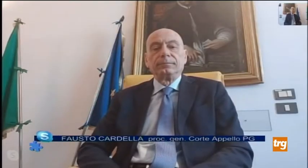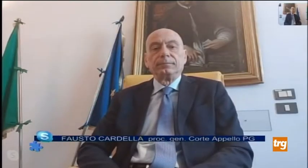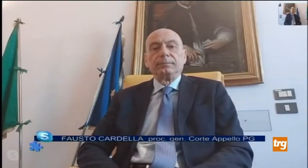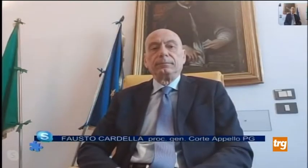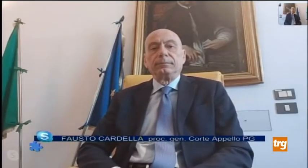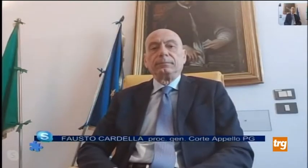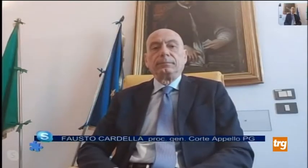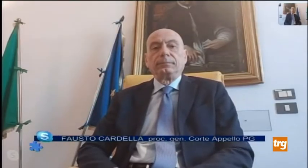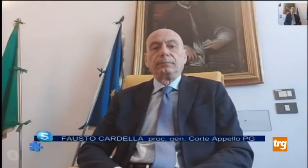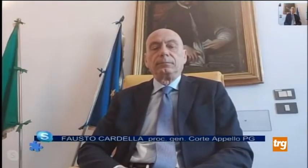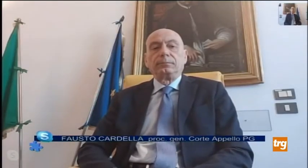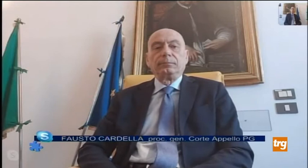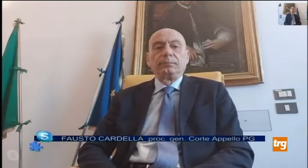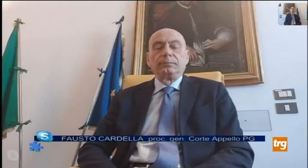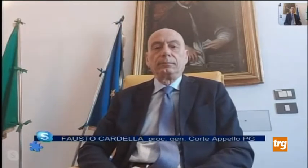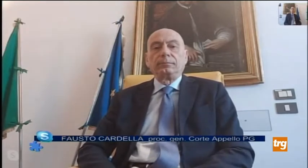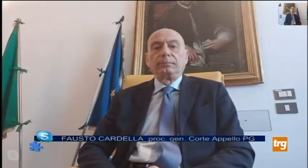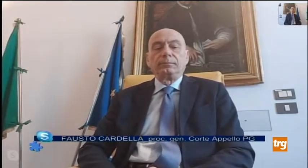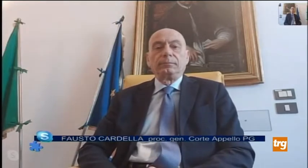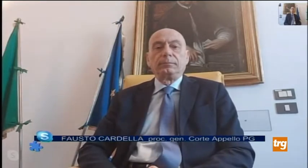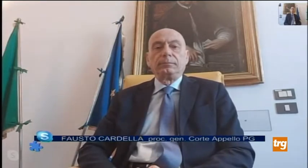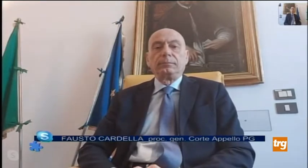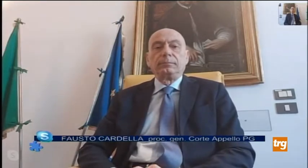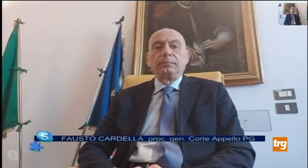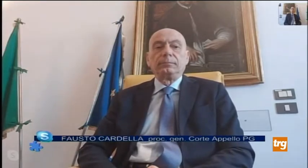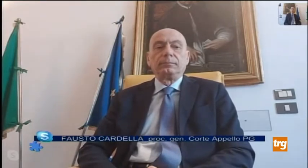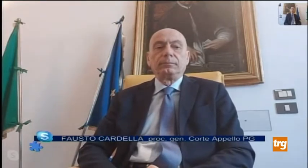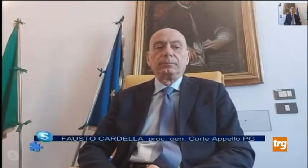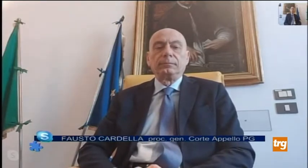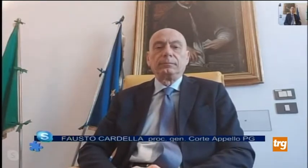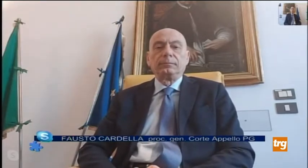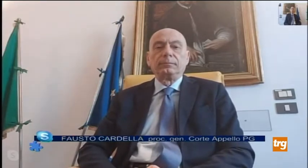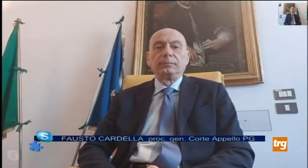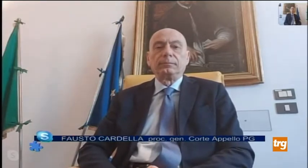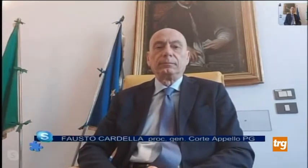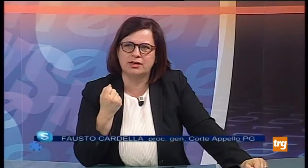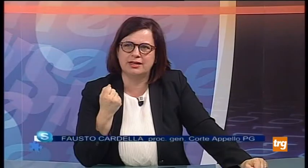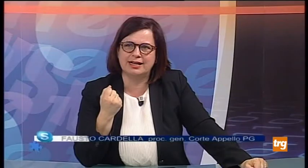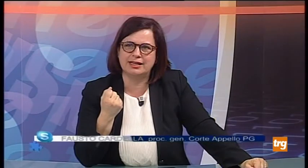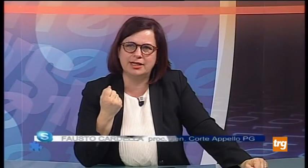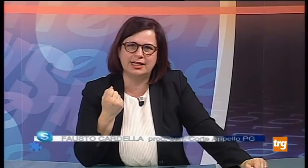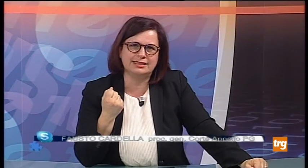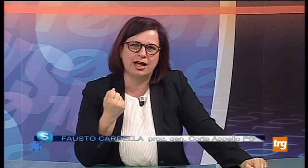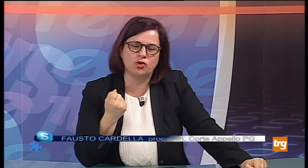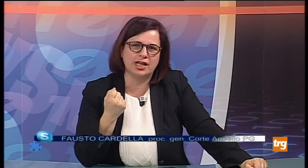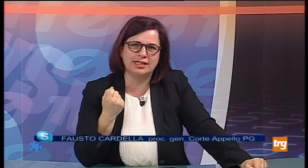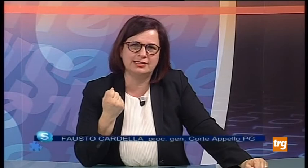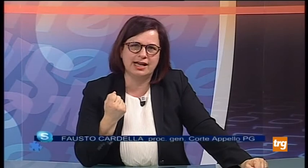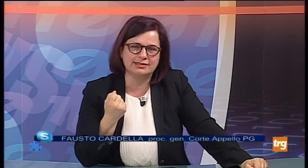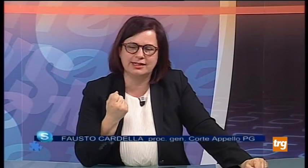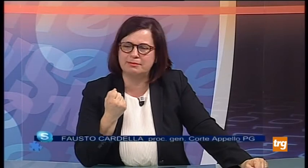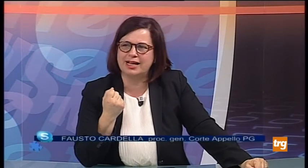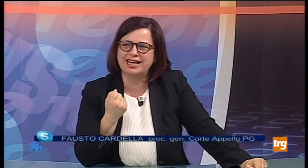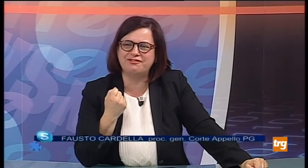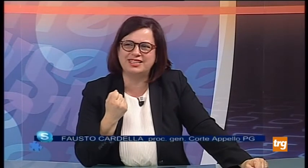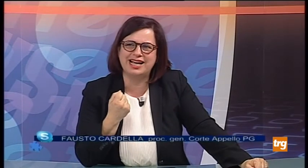un artigiano in difficoltà. Allora, se vi rivolgete alla criminalità